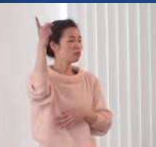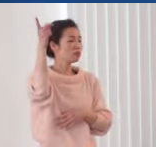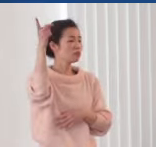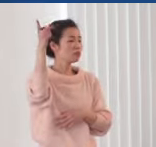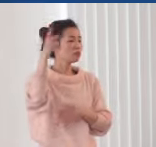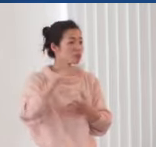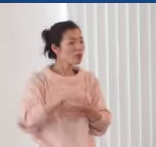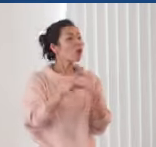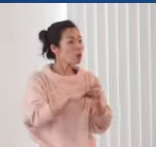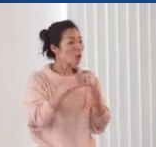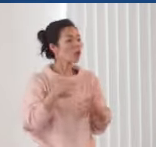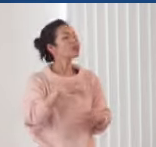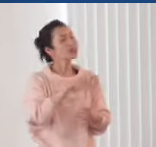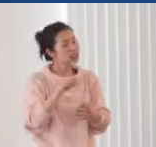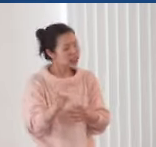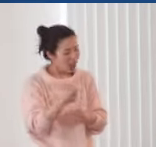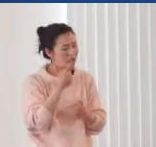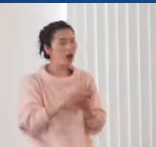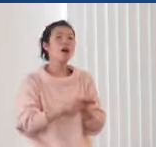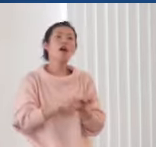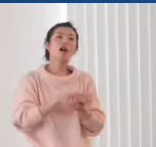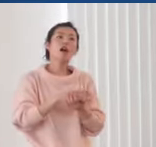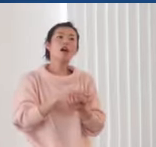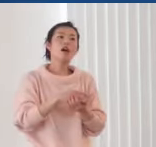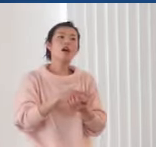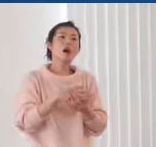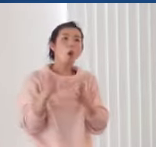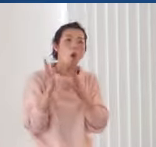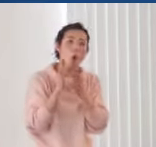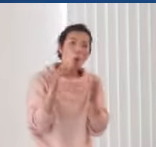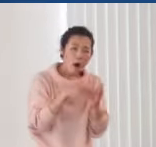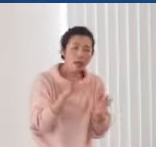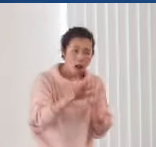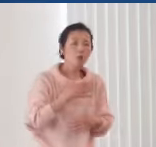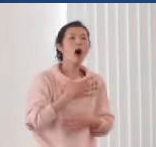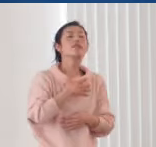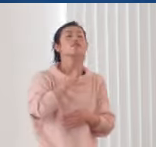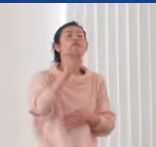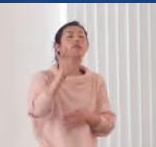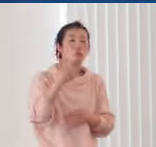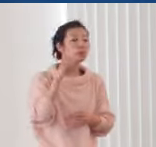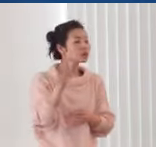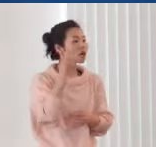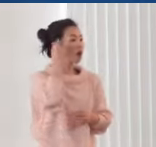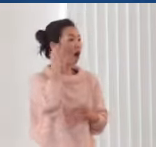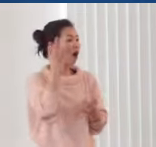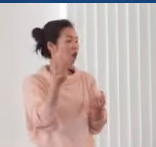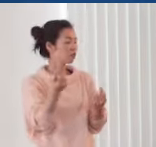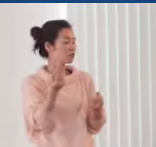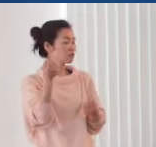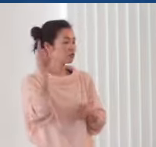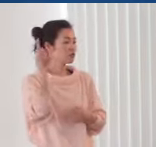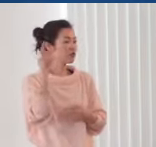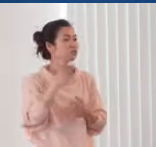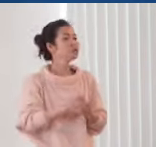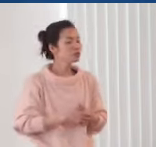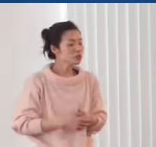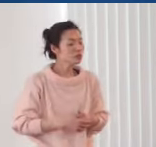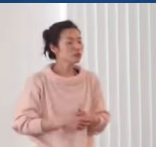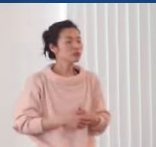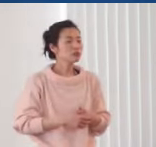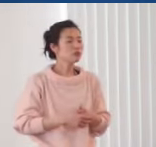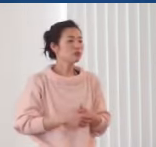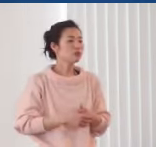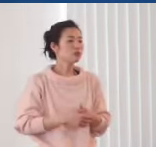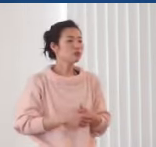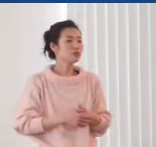まあ、逆に言えば他の生き物は永遠の意識はないと思いますね。人間だけがその永遠というものを感じる、そして